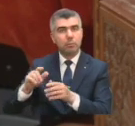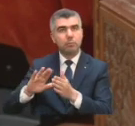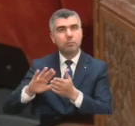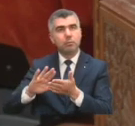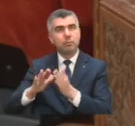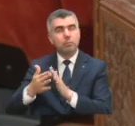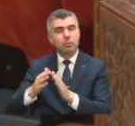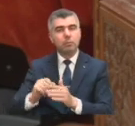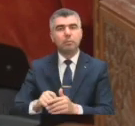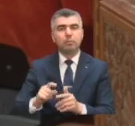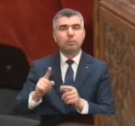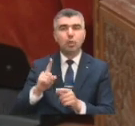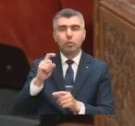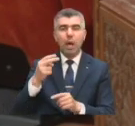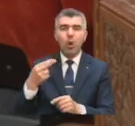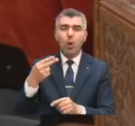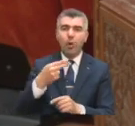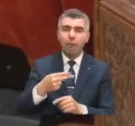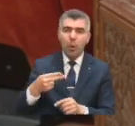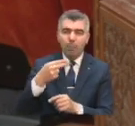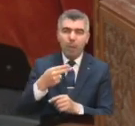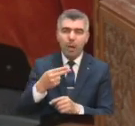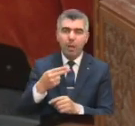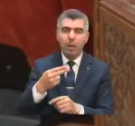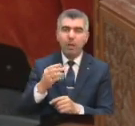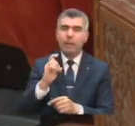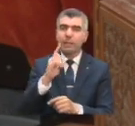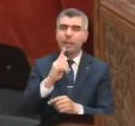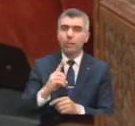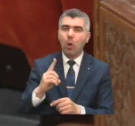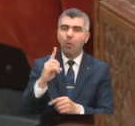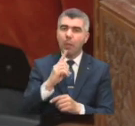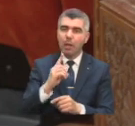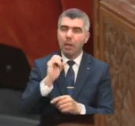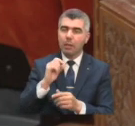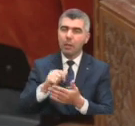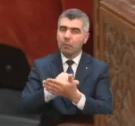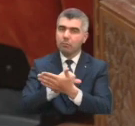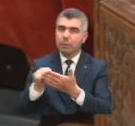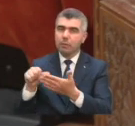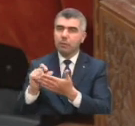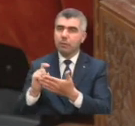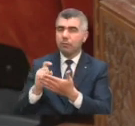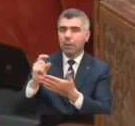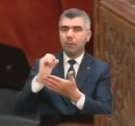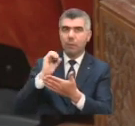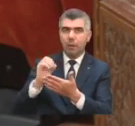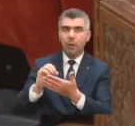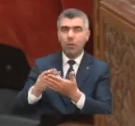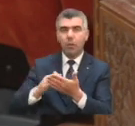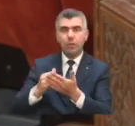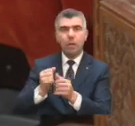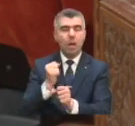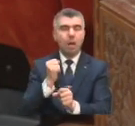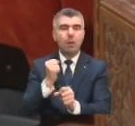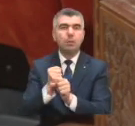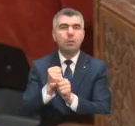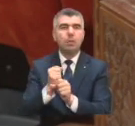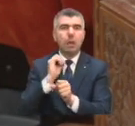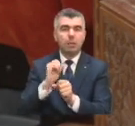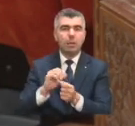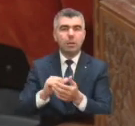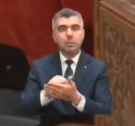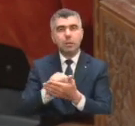تقدير نوفمبر ولا قاعد جنبير، لان كيتقيدوا الناس، كاين اللي كيتقيد شويه معطل، وكيكون واحد العدد ديال